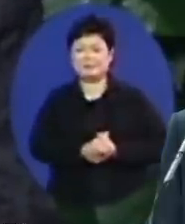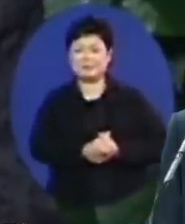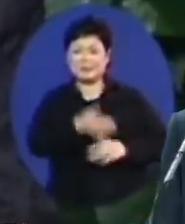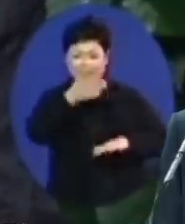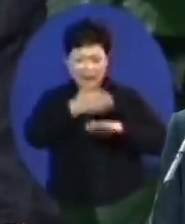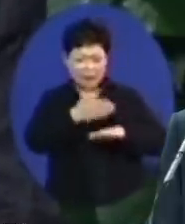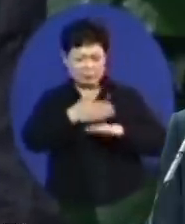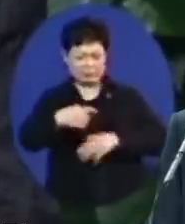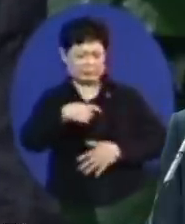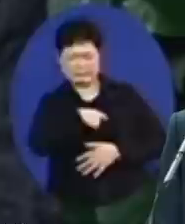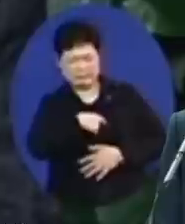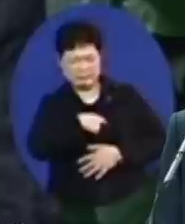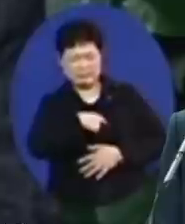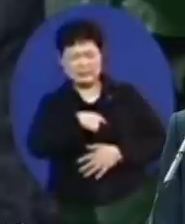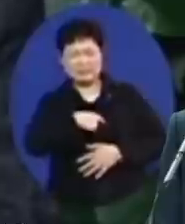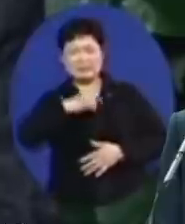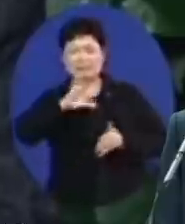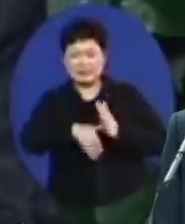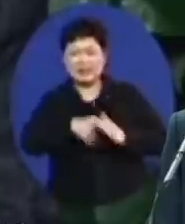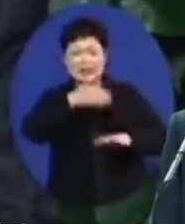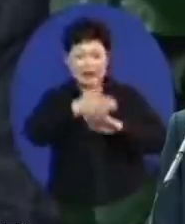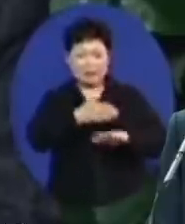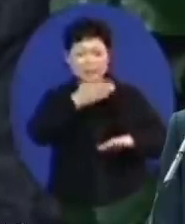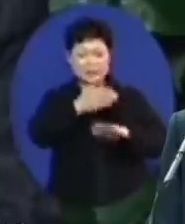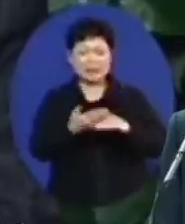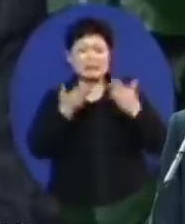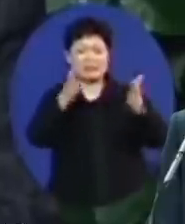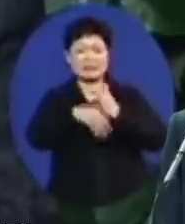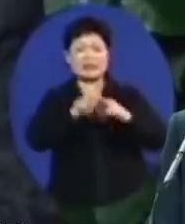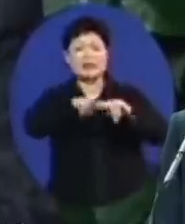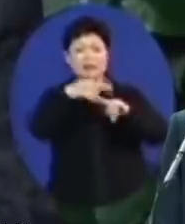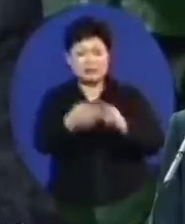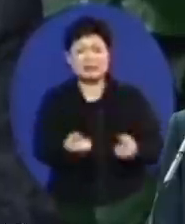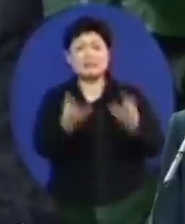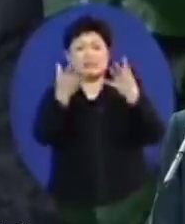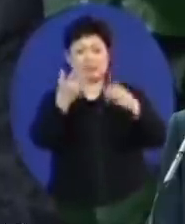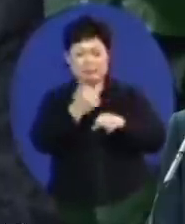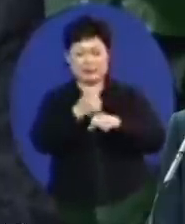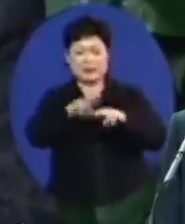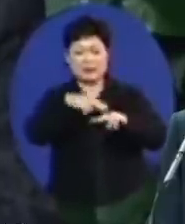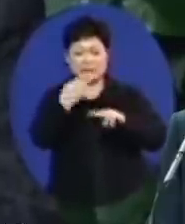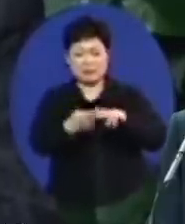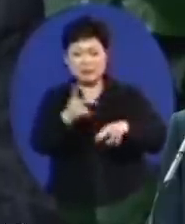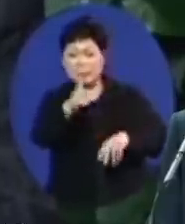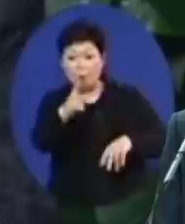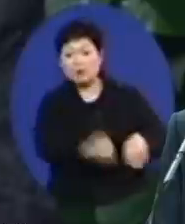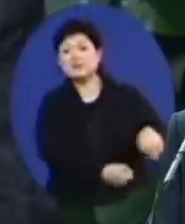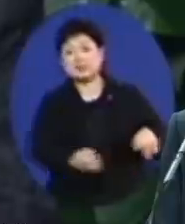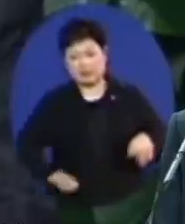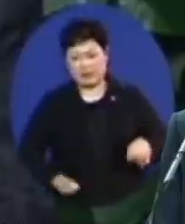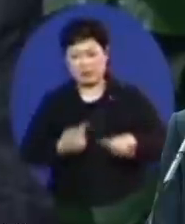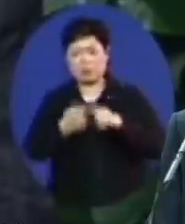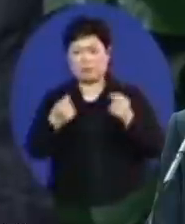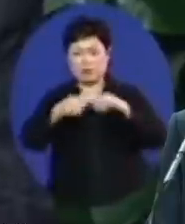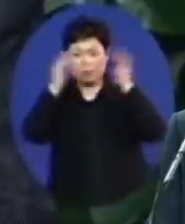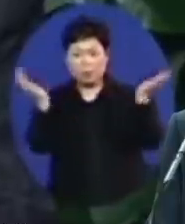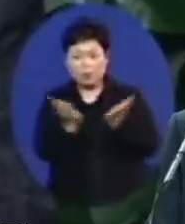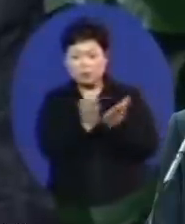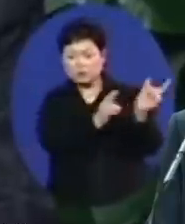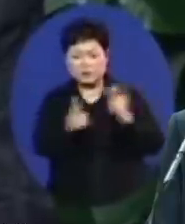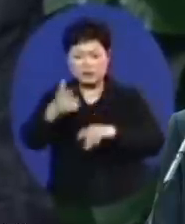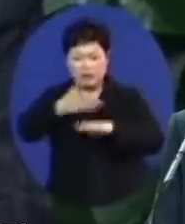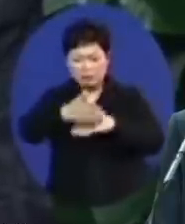감사하기 싫을 때 감사하는 것이 제사인 것입니다. 제사는 희생이니까 모든 것이 감사할 수